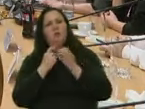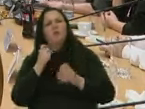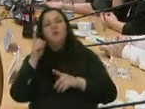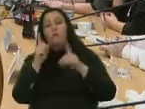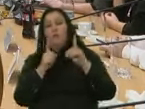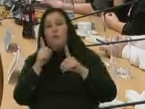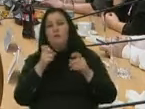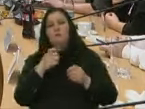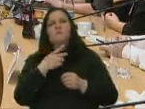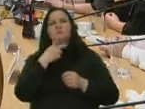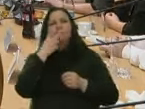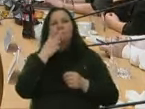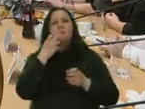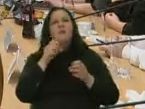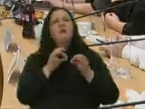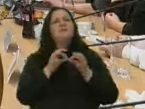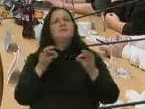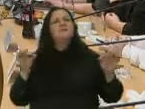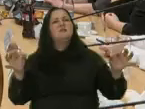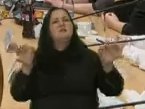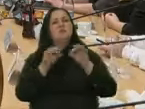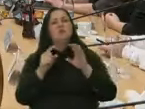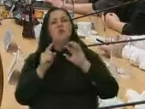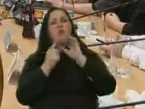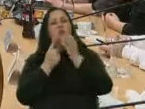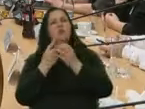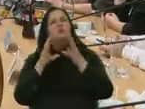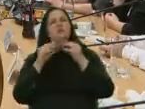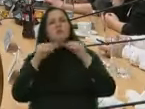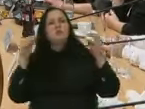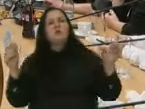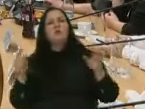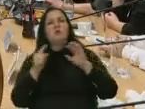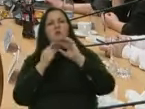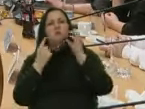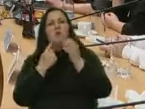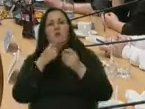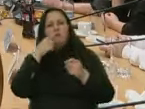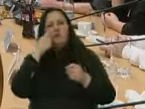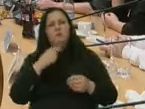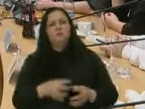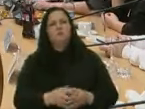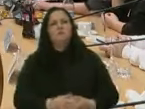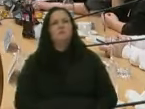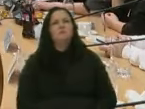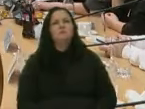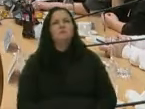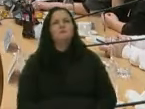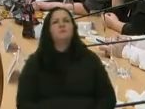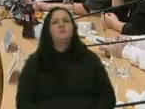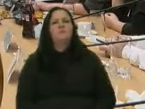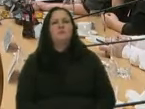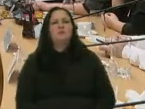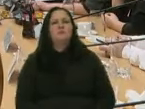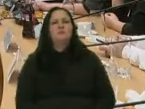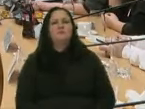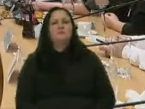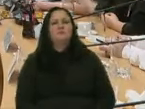la dimensiunea culturală și multiculturală a orașului. Da, o să zic. Mulțumesc. Bun, mulțumesc, vă rog, doamnă